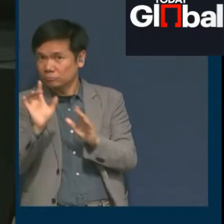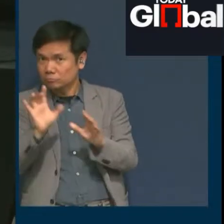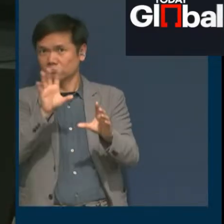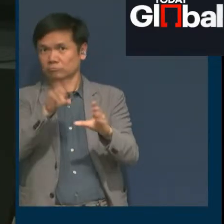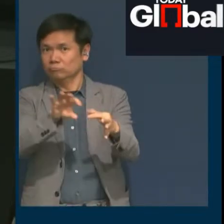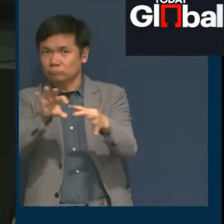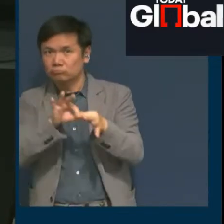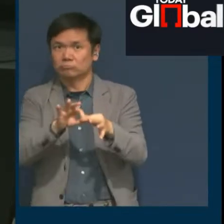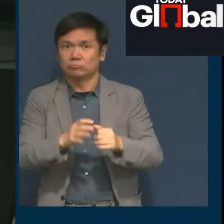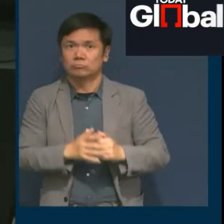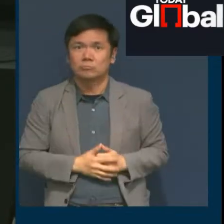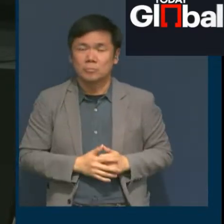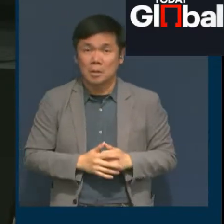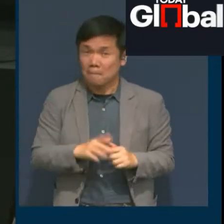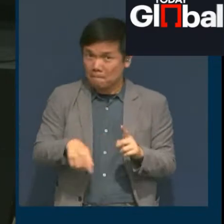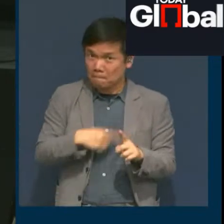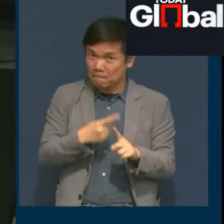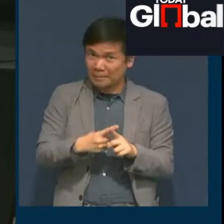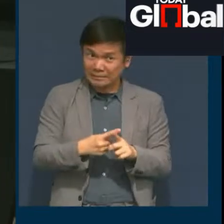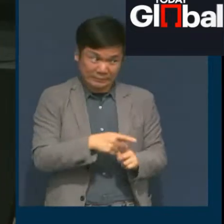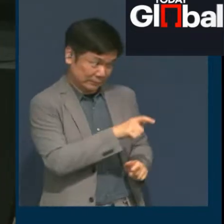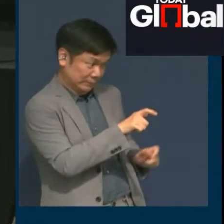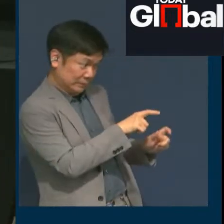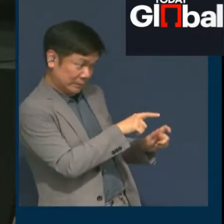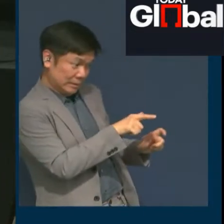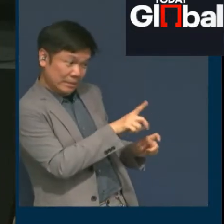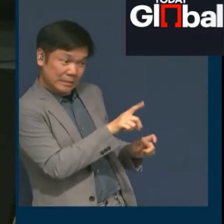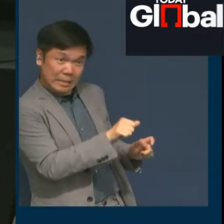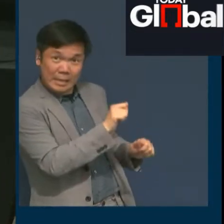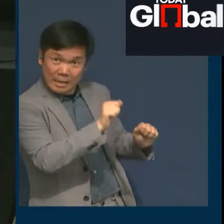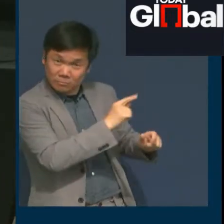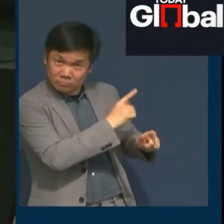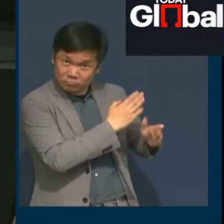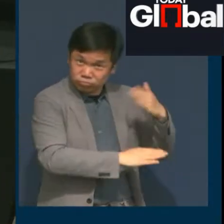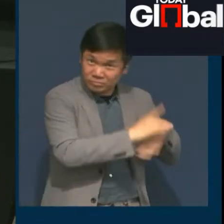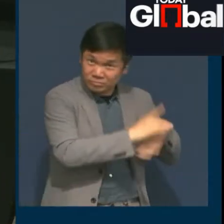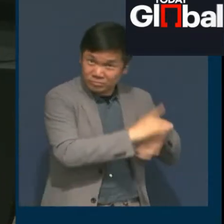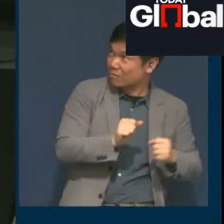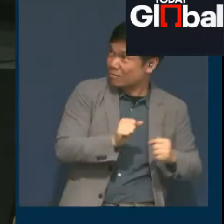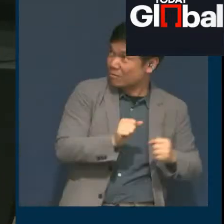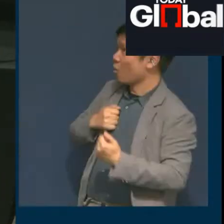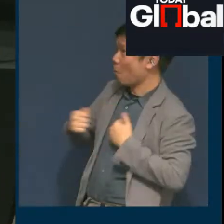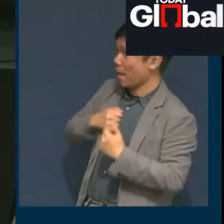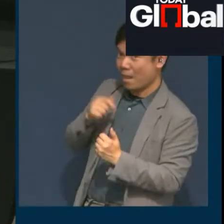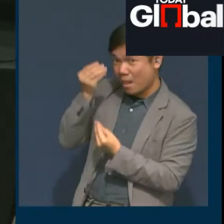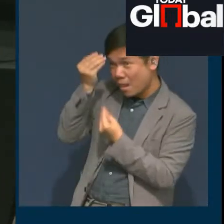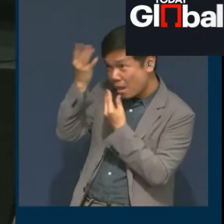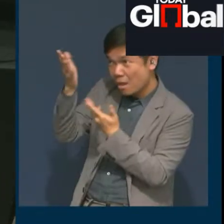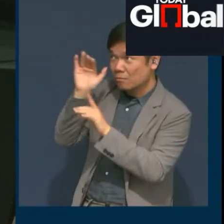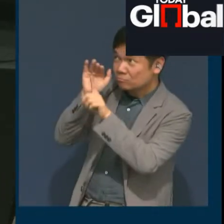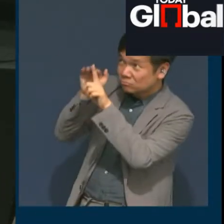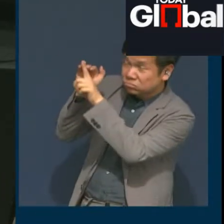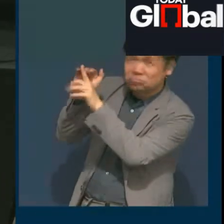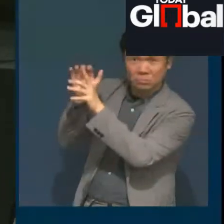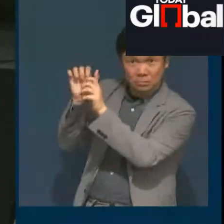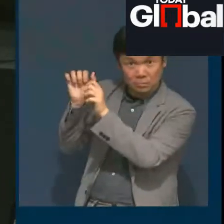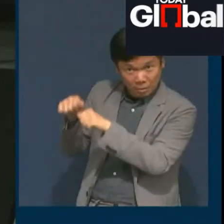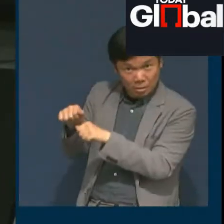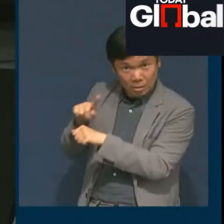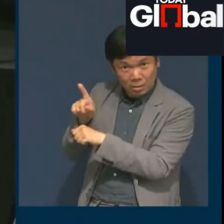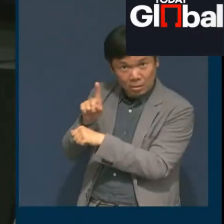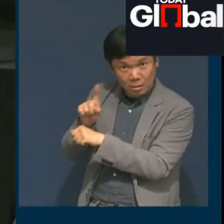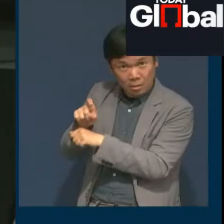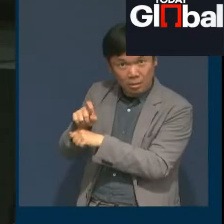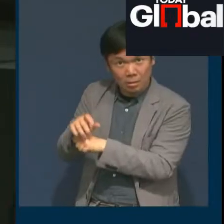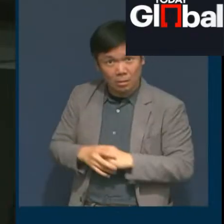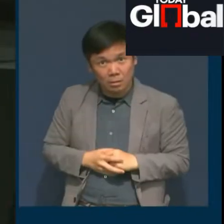possible to launch complaints? Now, that was Article 6, and now I'd like to refer to Article 6. تقريركم